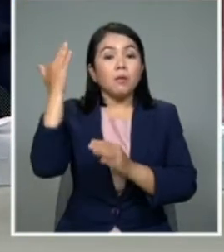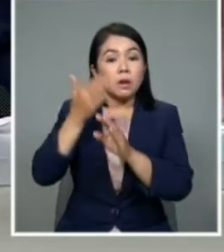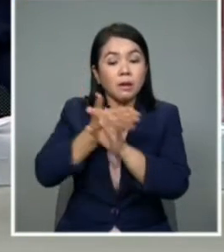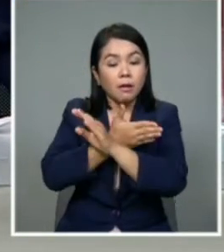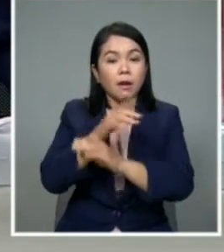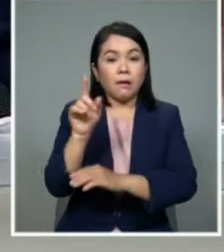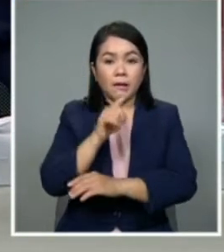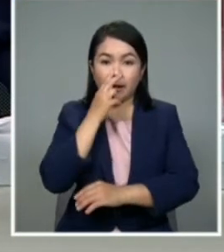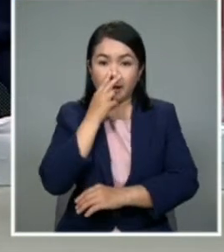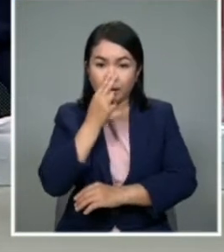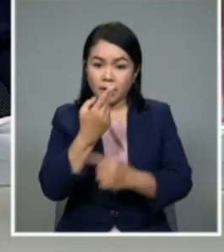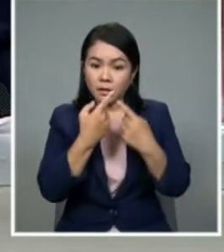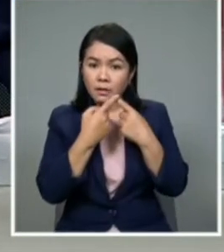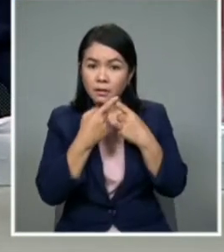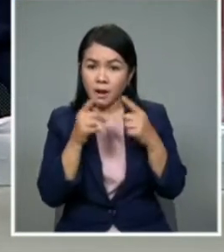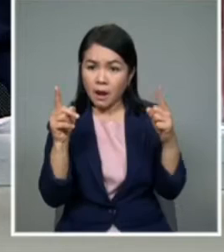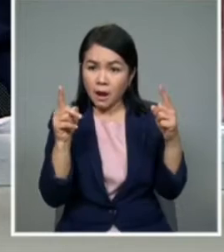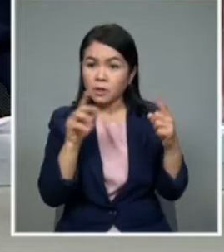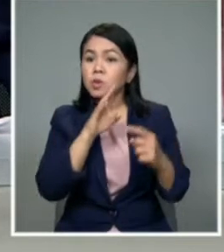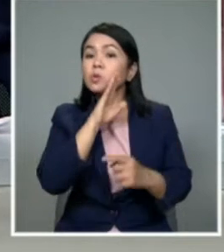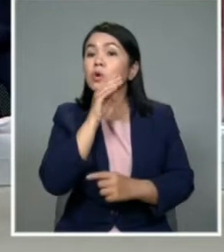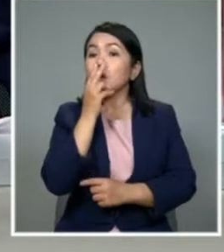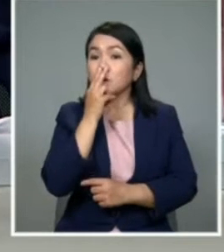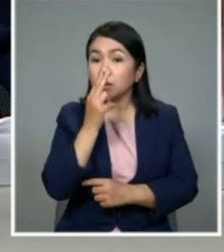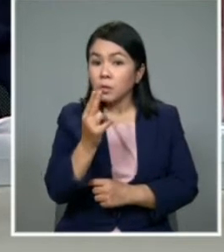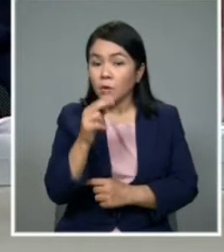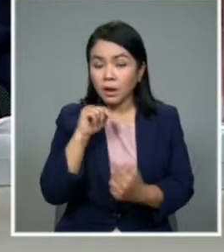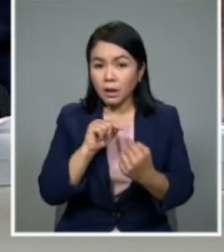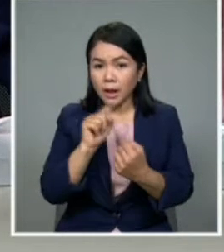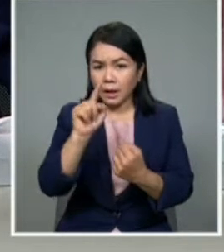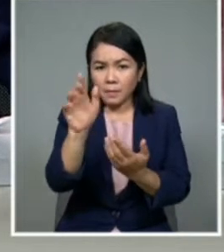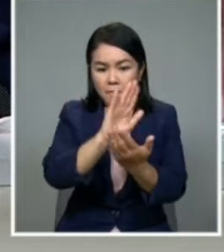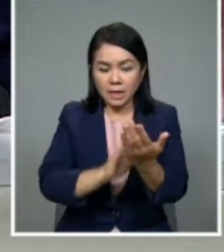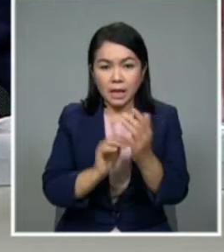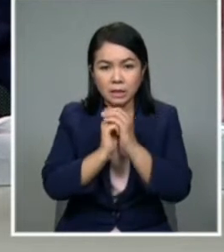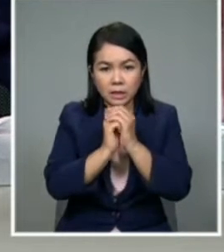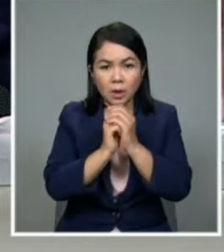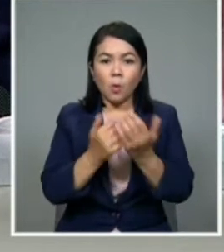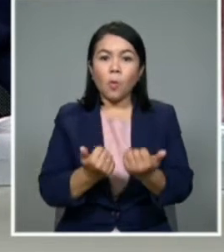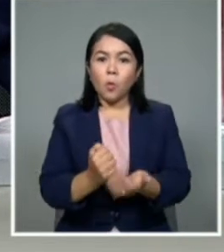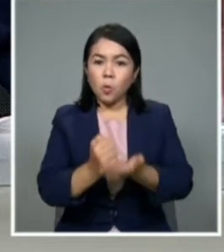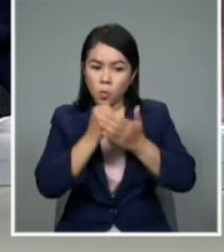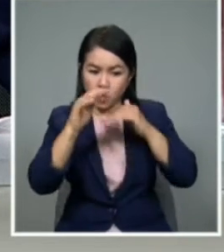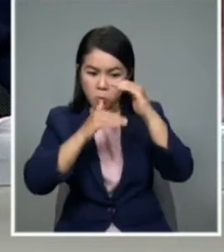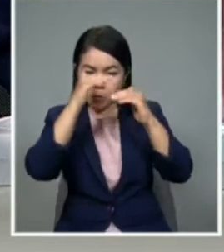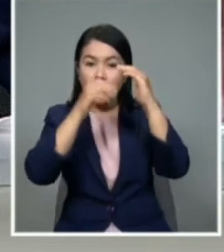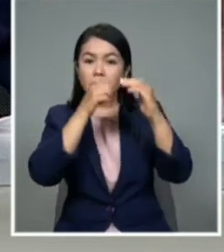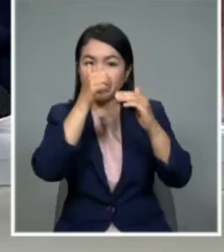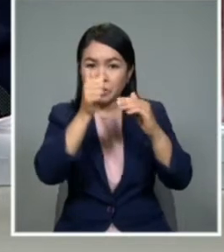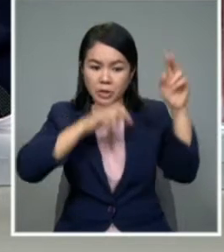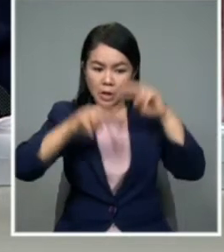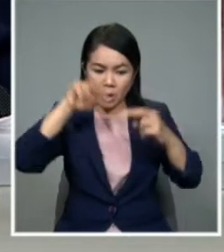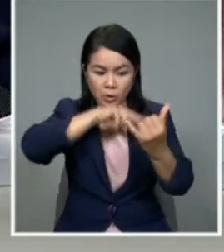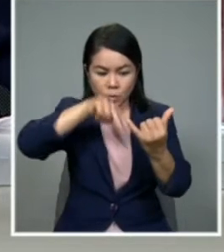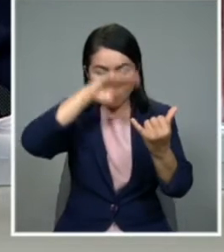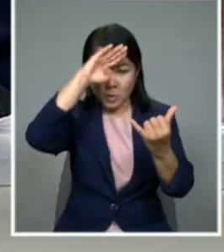ณผู้ชมก็จะเห็นถึงความแตกต่างนะคะถ้าหากว่าไปดูสถานการณ์สำหรับที่จีนต้องบอกว่าดีขึ้นอย่างต่อเนื่องอย่างมีนัยยะสำคัญเลยค่ะแล้วล่าสุดปร